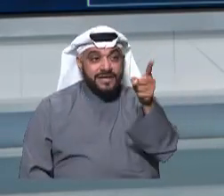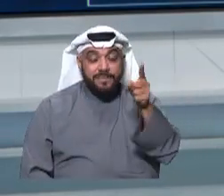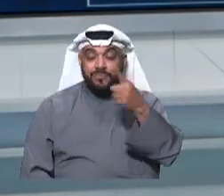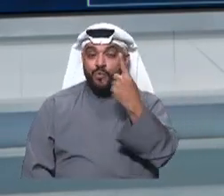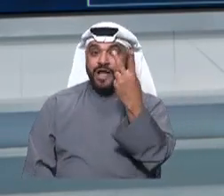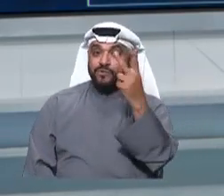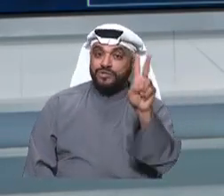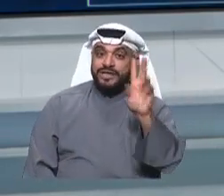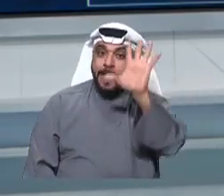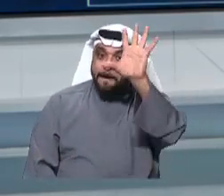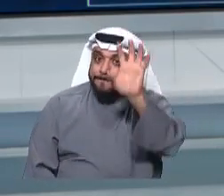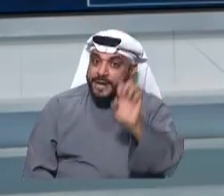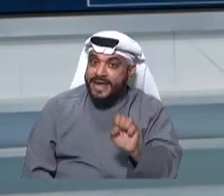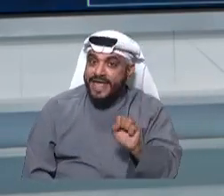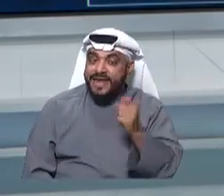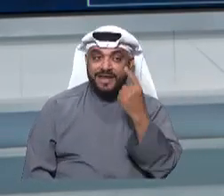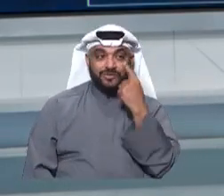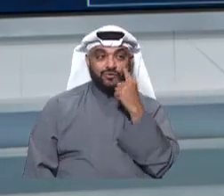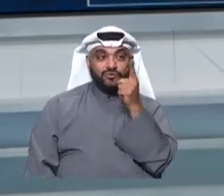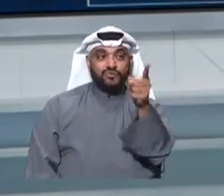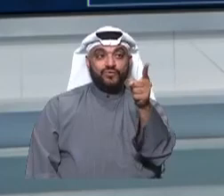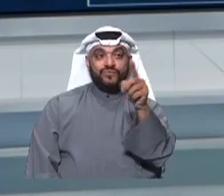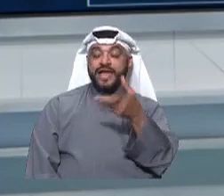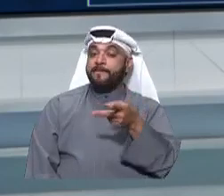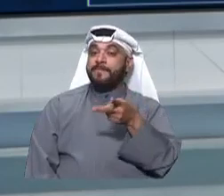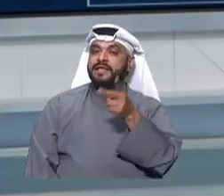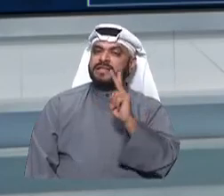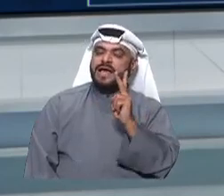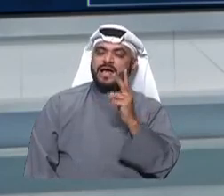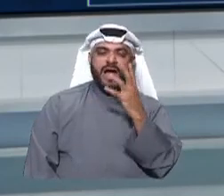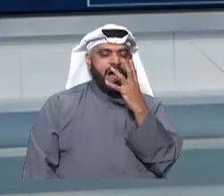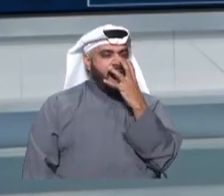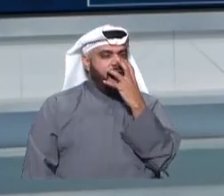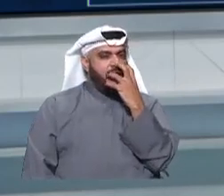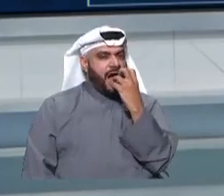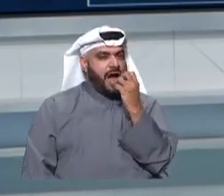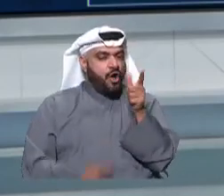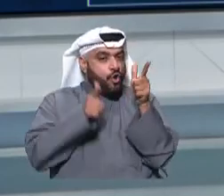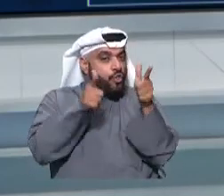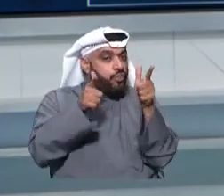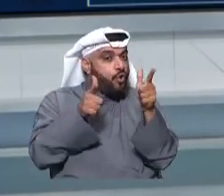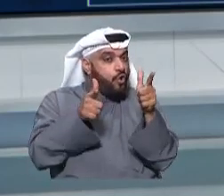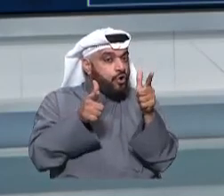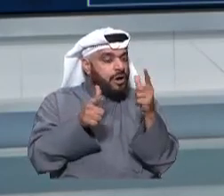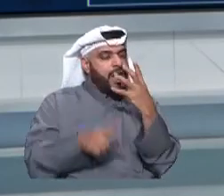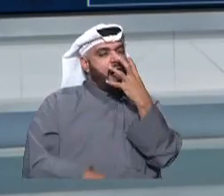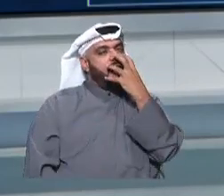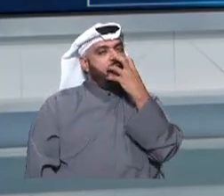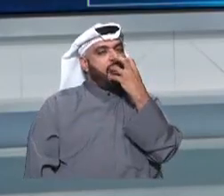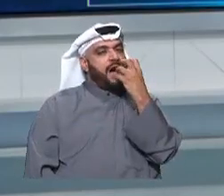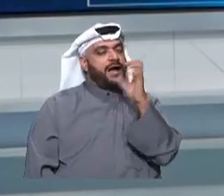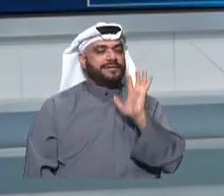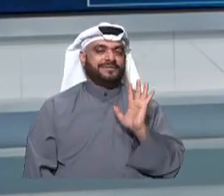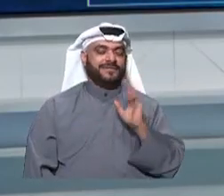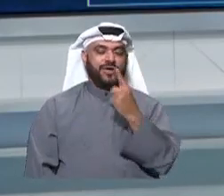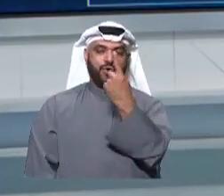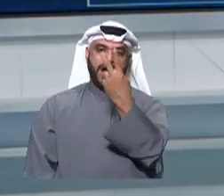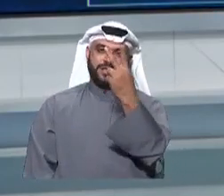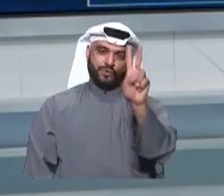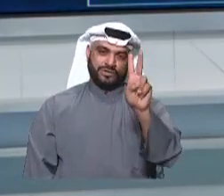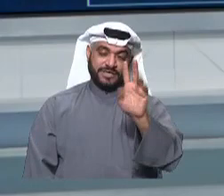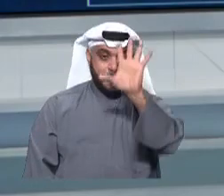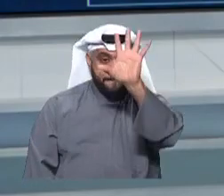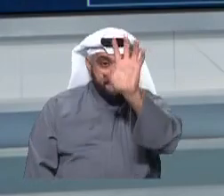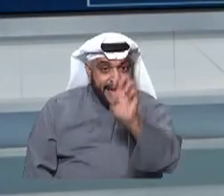12 إلى 42 كيلومتر في الساعة. أجواء دافية خلال فترة النهار قد تصل العظمى إلى 21، أما الصغرى المتوقعة